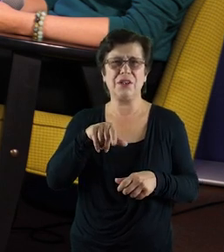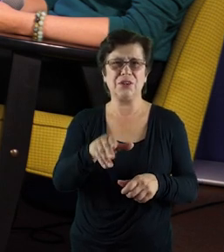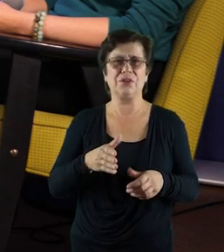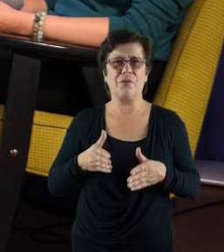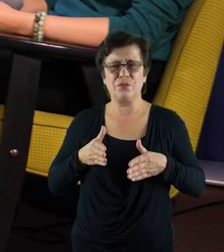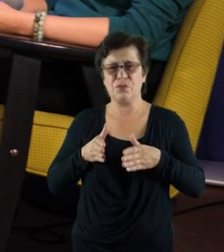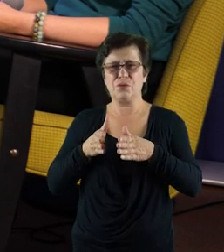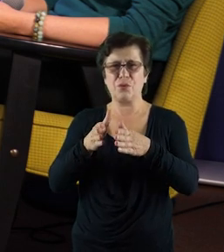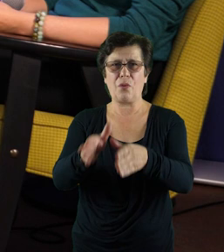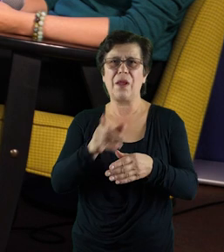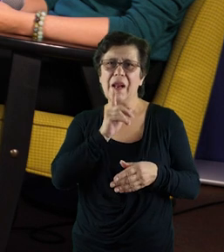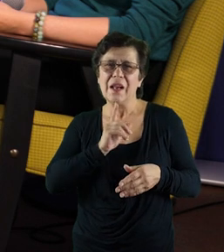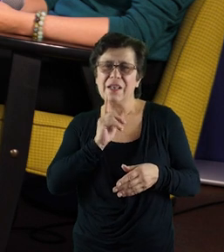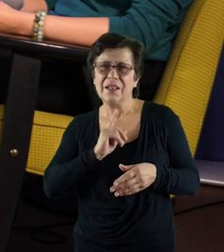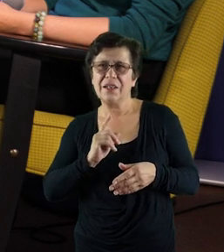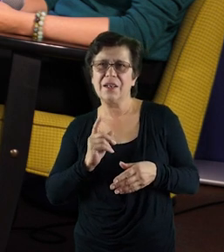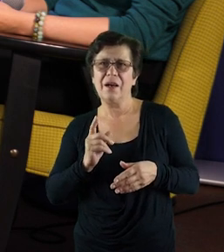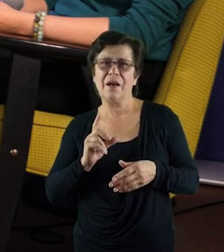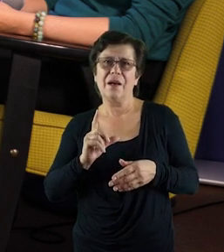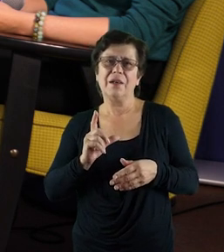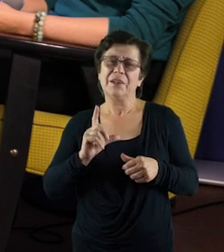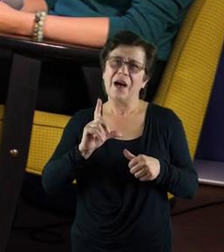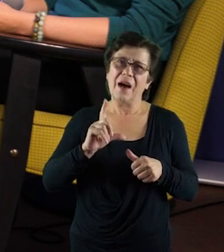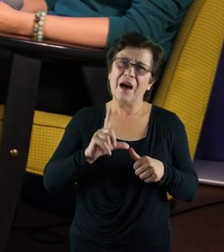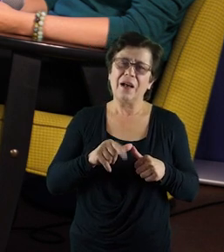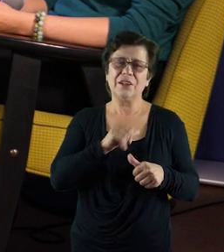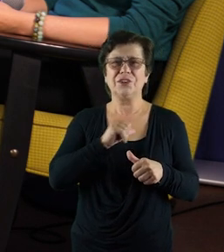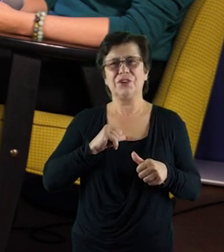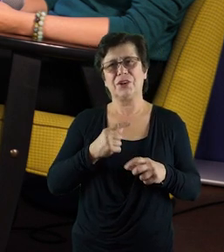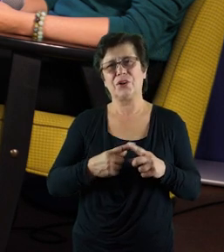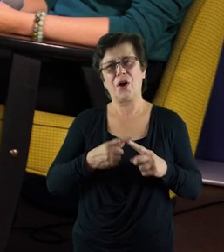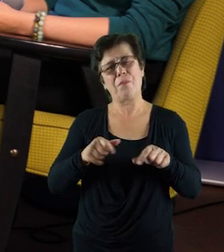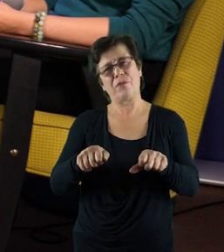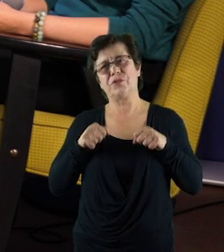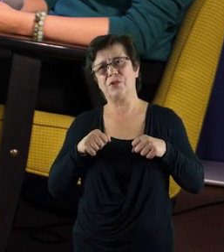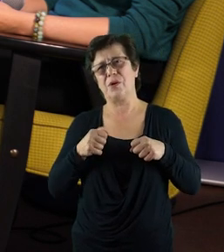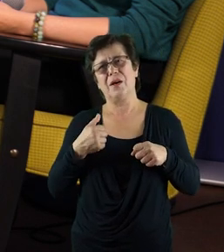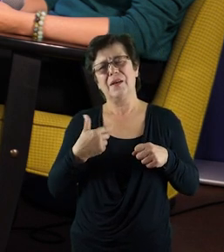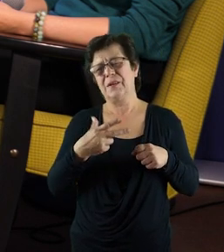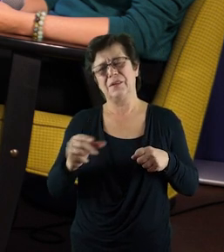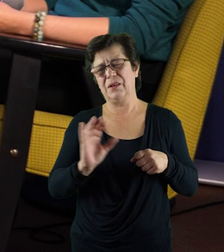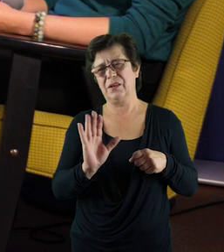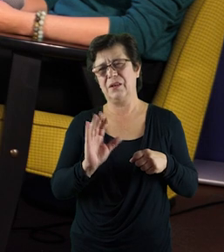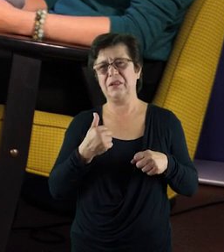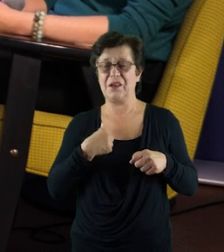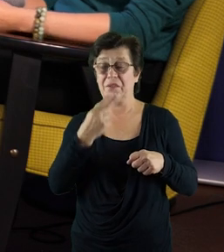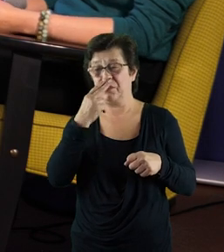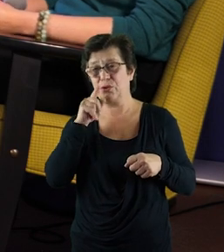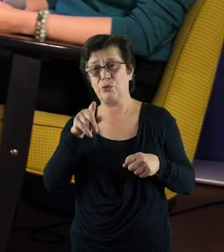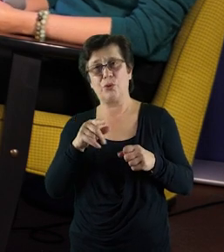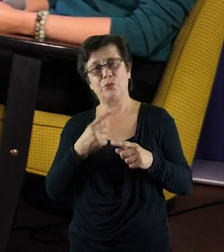właśnie drażniło w Różewiczu. To przejście do metafizyki. Ja troszeczkę inaczej to widzę. Powiem szczerze,